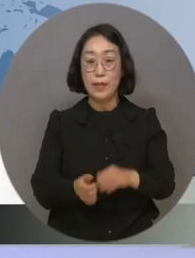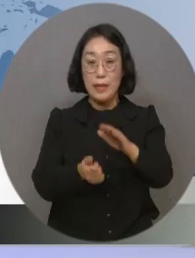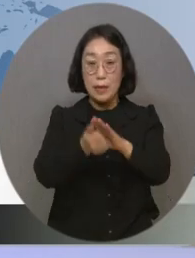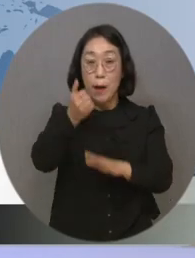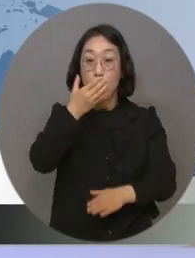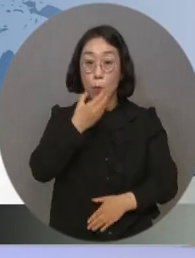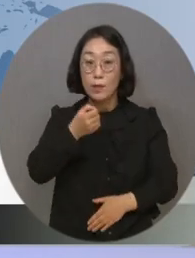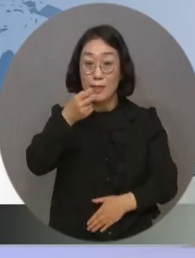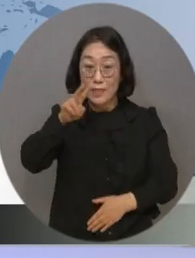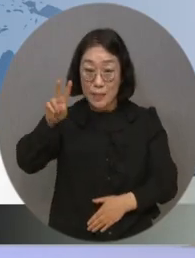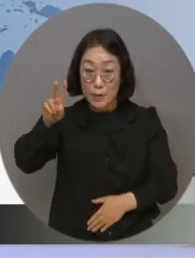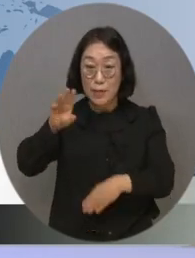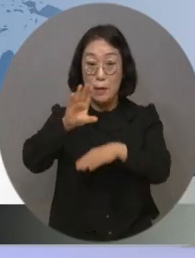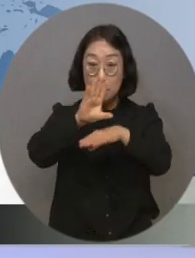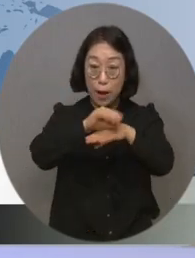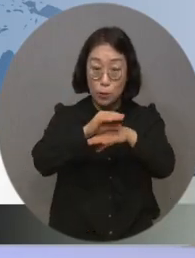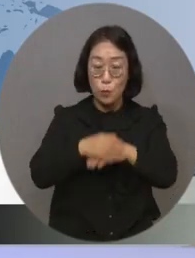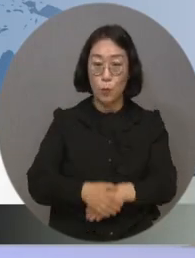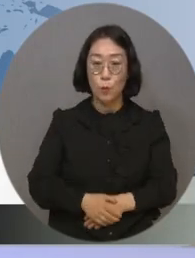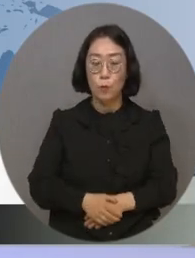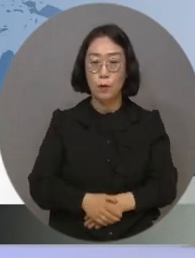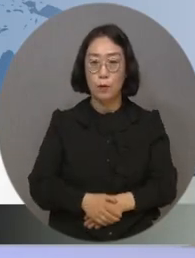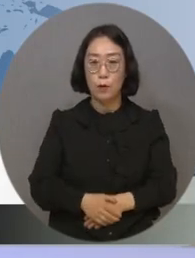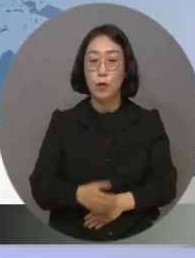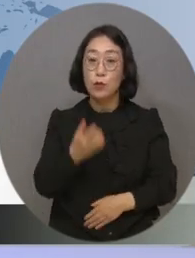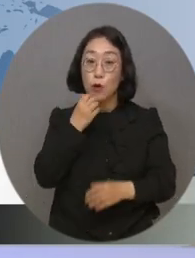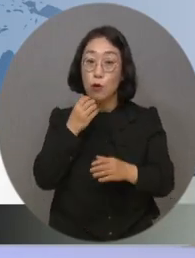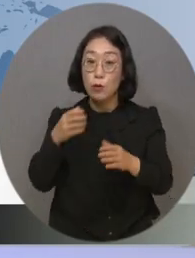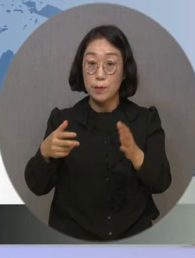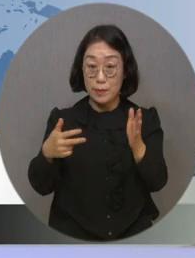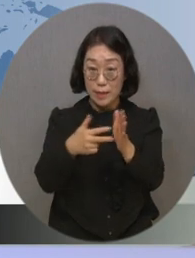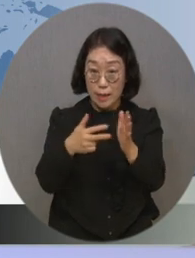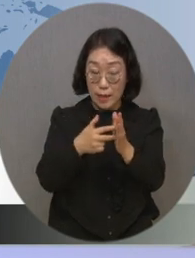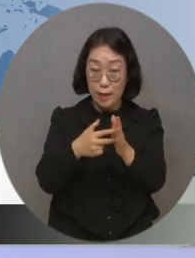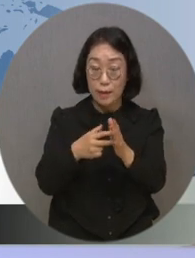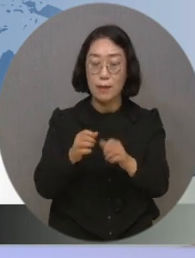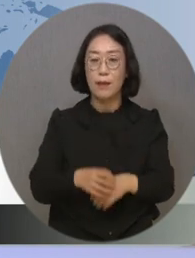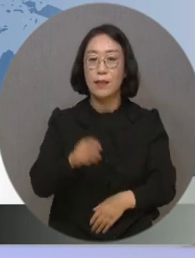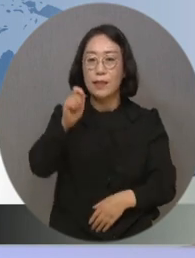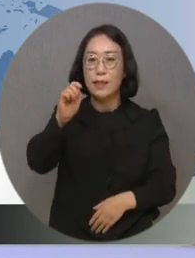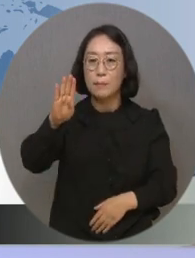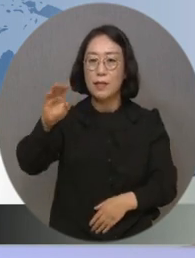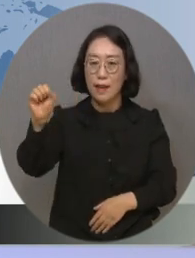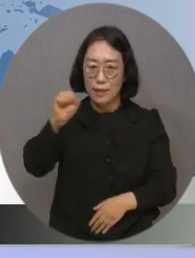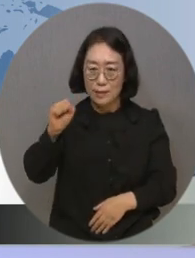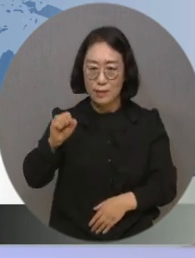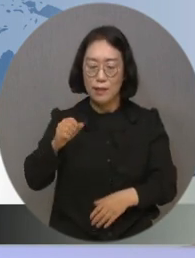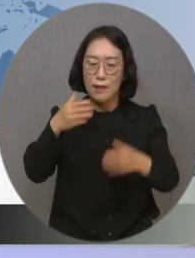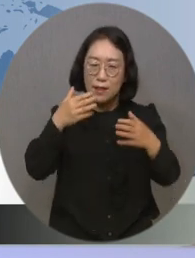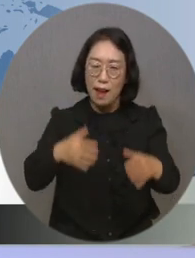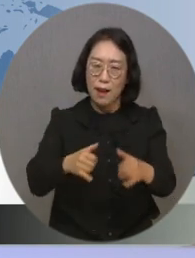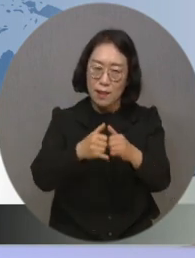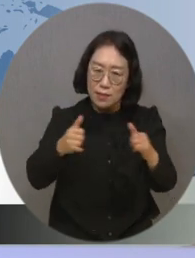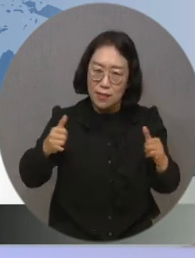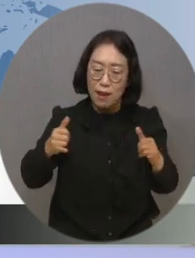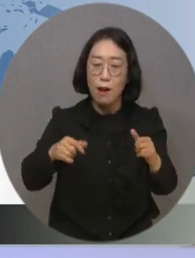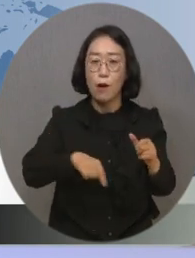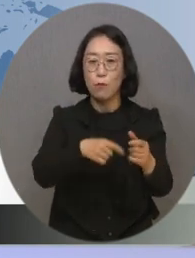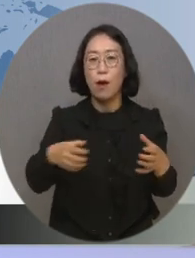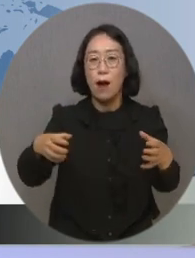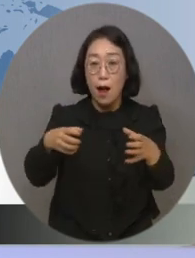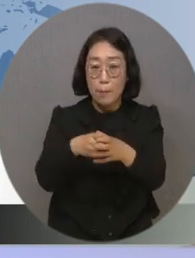희망복지방송 WBC 복제티비와 재단법인 서울특별시 미디어재단 tbs가 약자와의 동행을 위한